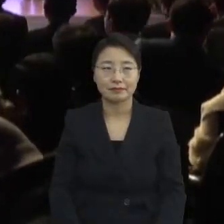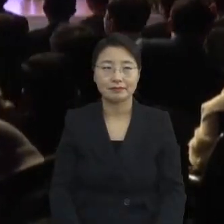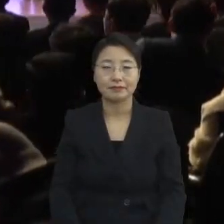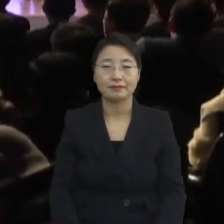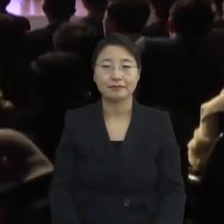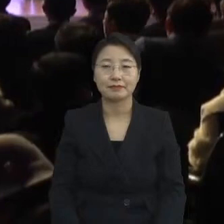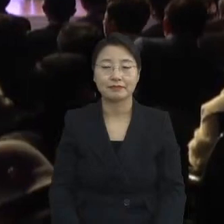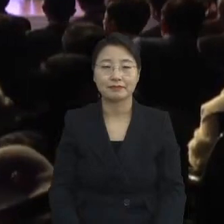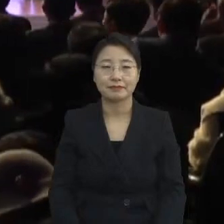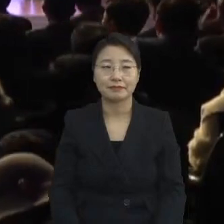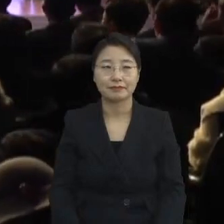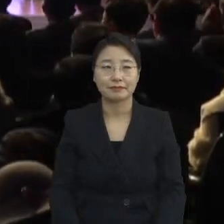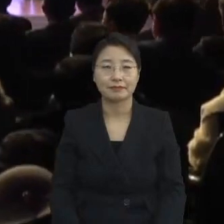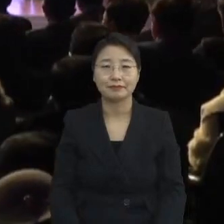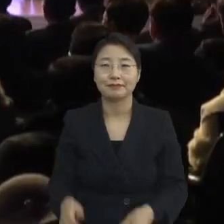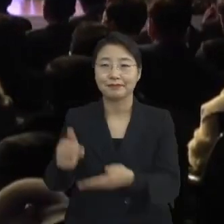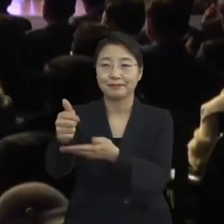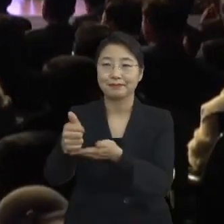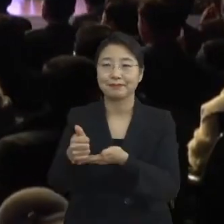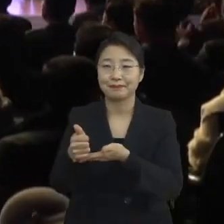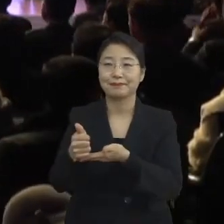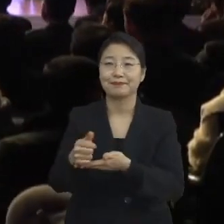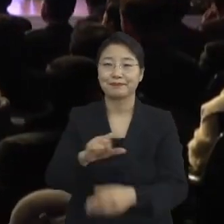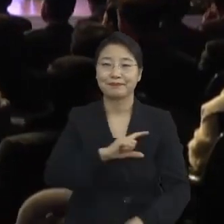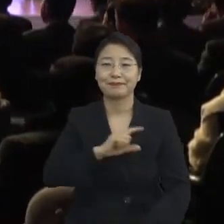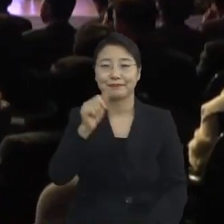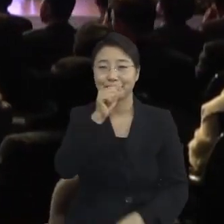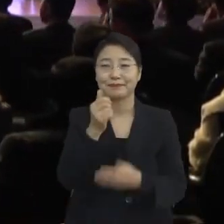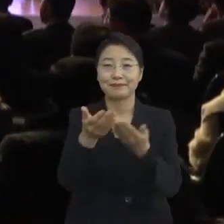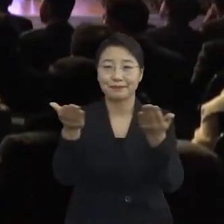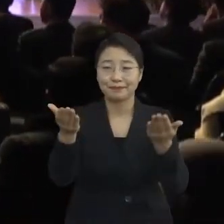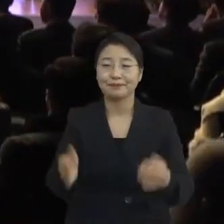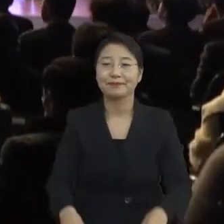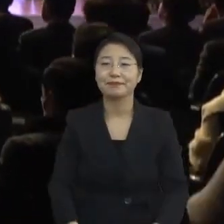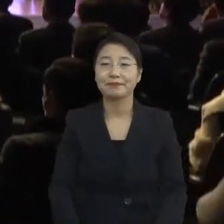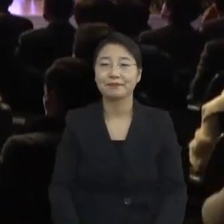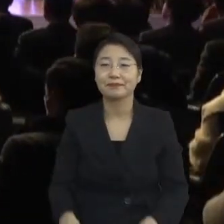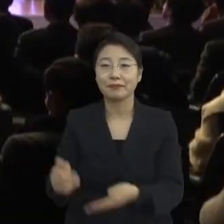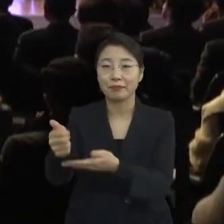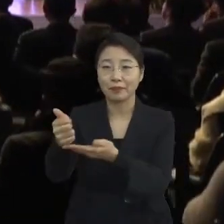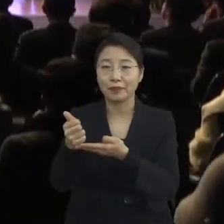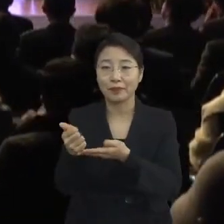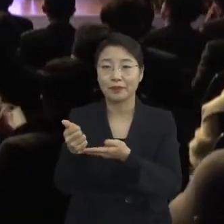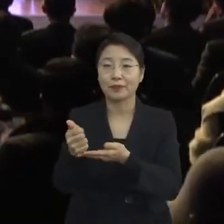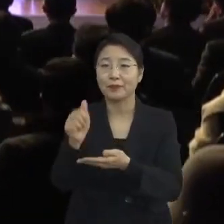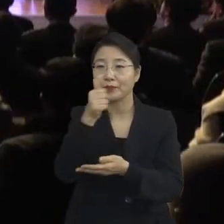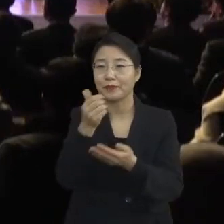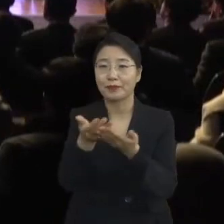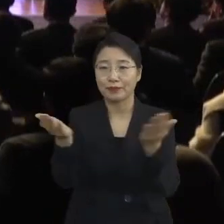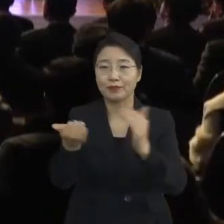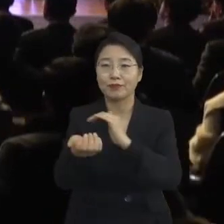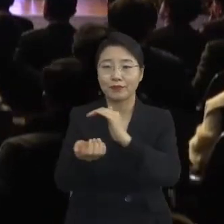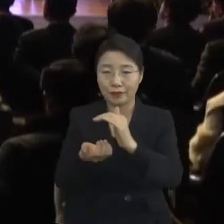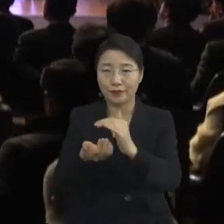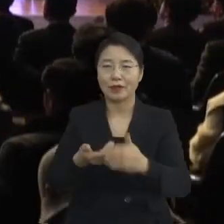네, 다음은 내빈 소개가 있겠습니다. 내빈 소개에 앞서 바쁘신